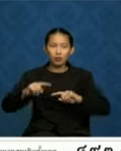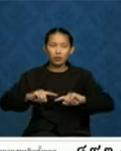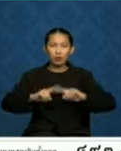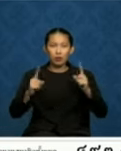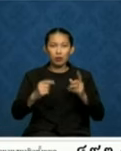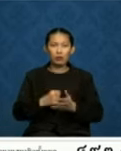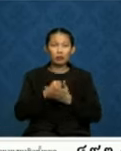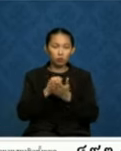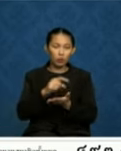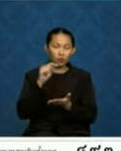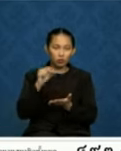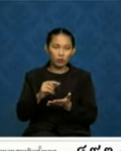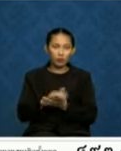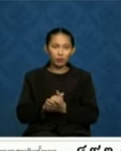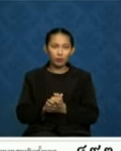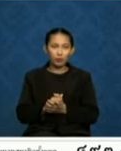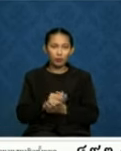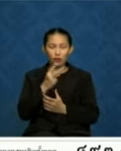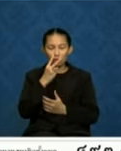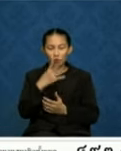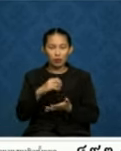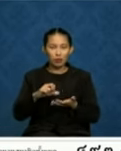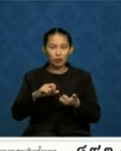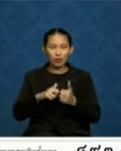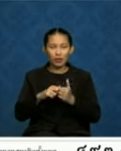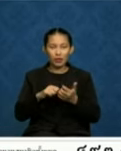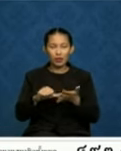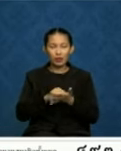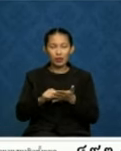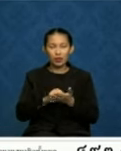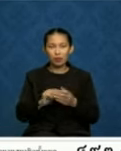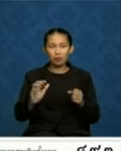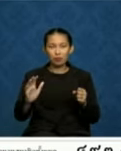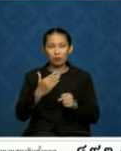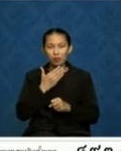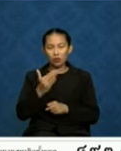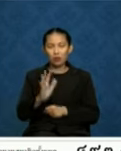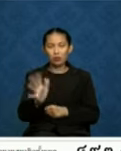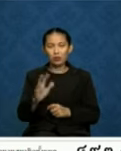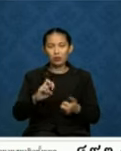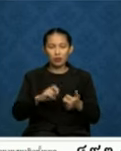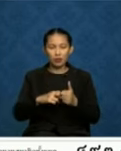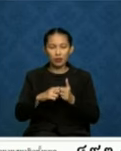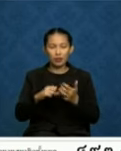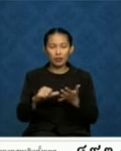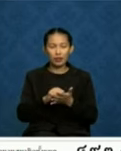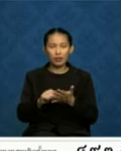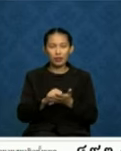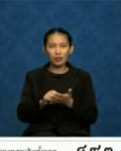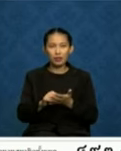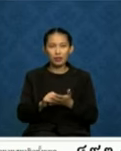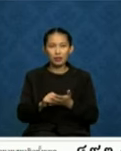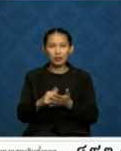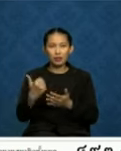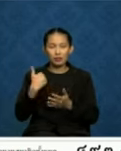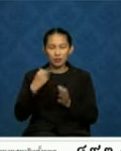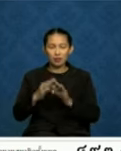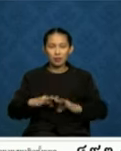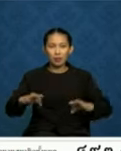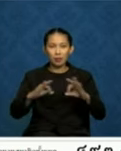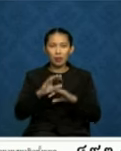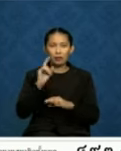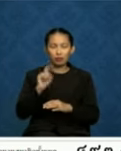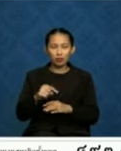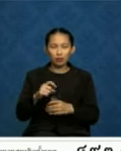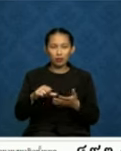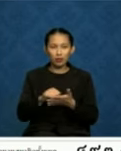เหลือในส่วนนี้ยังไม่ใช่การแก้ไขปัญหาที่ถาวรครับการแก้ไขปัญหาที่ถาวร นั้นมีความจำเป็นที่จะต้อง